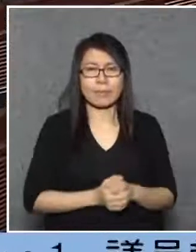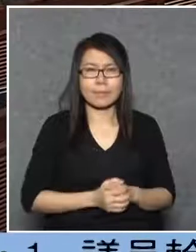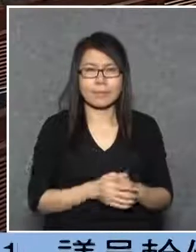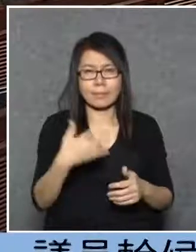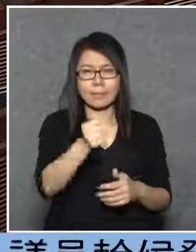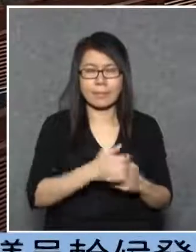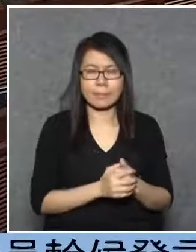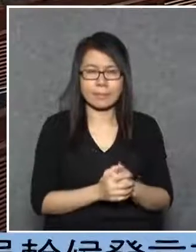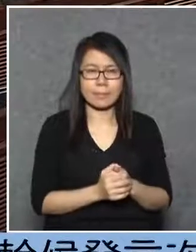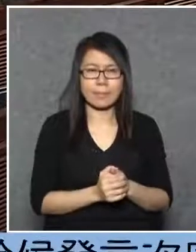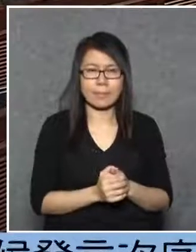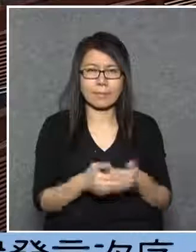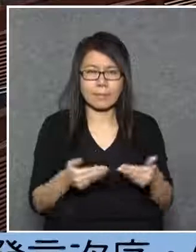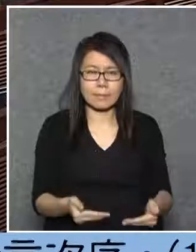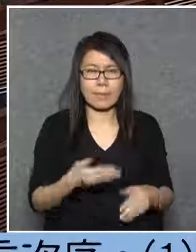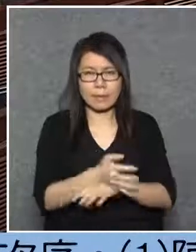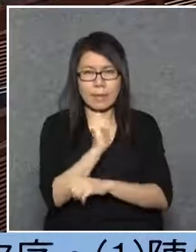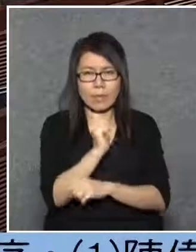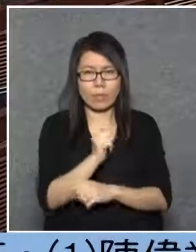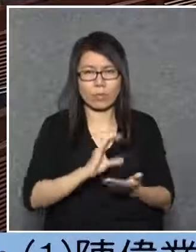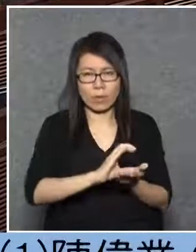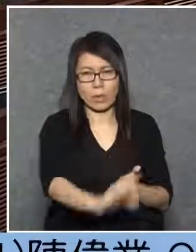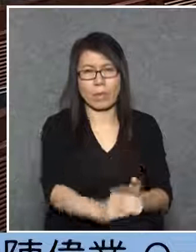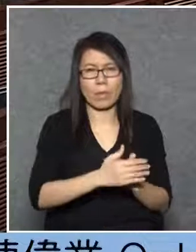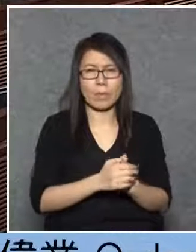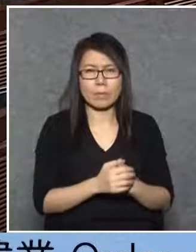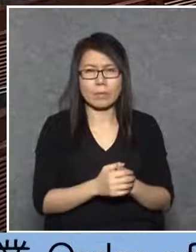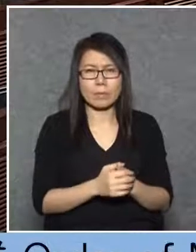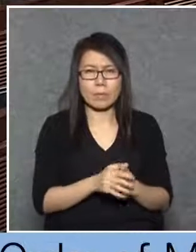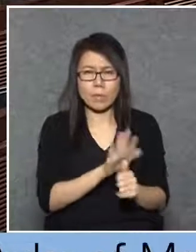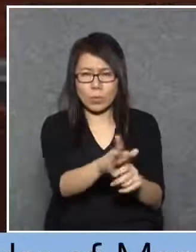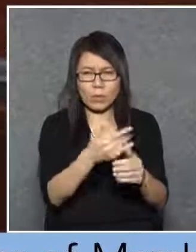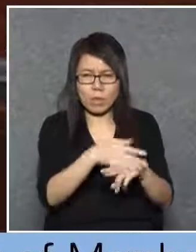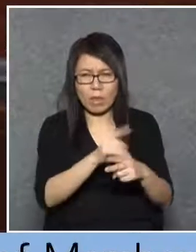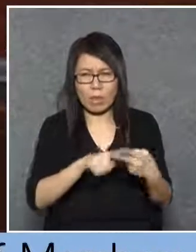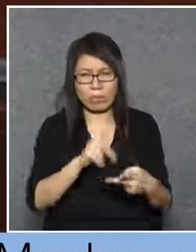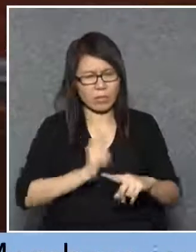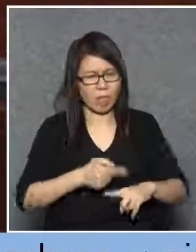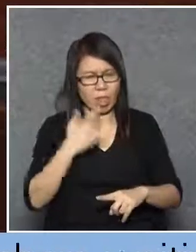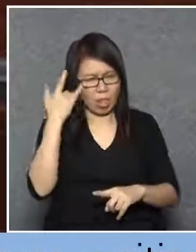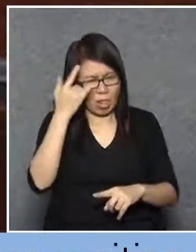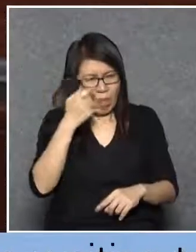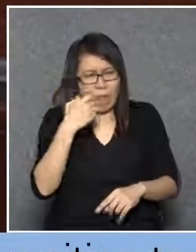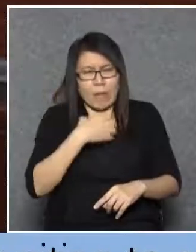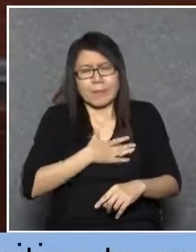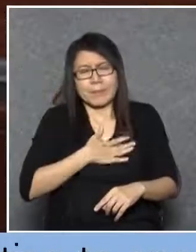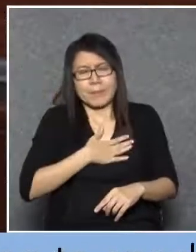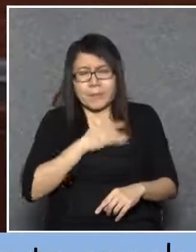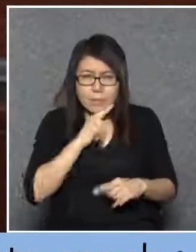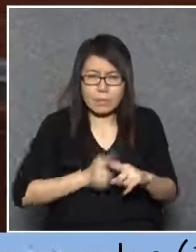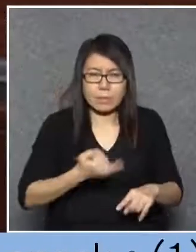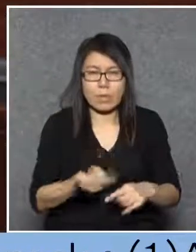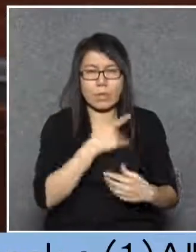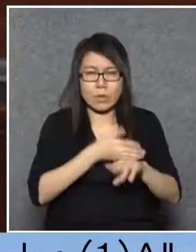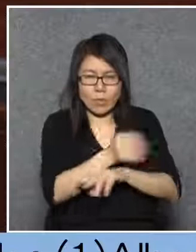主席，這個社福界一筆過撥款對社工來說是一個噩夢，對社會福利機